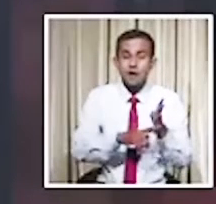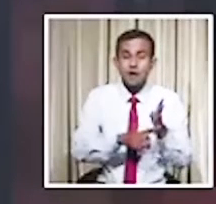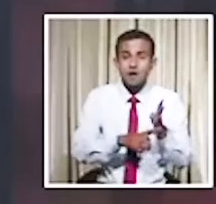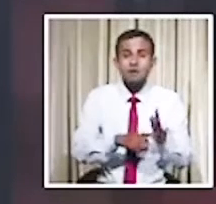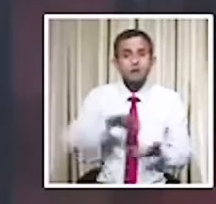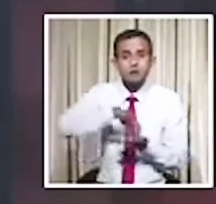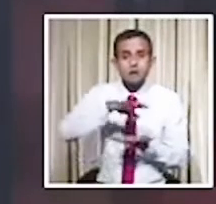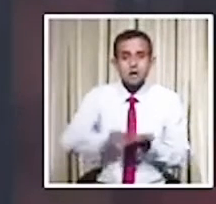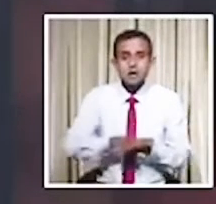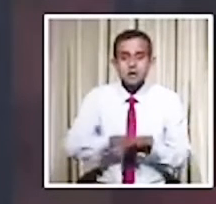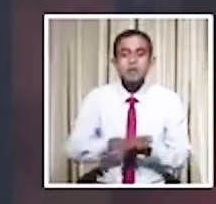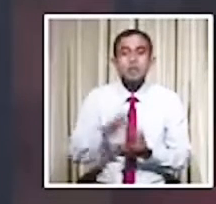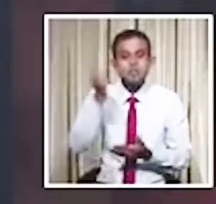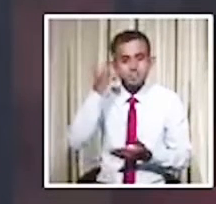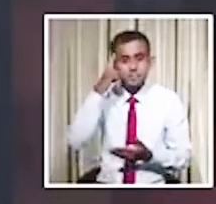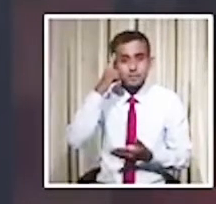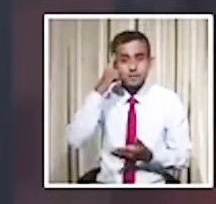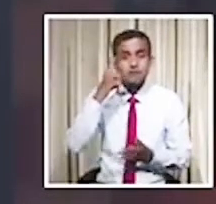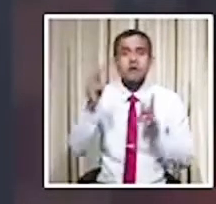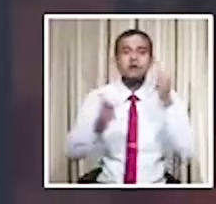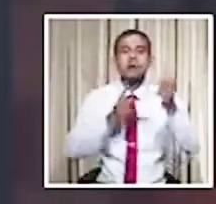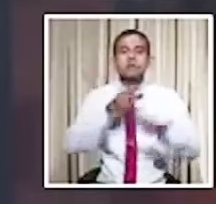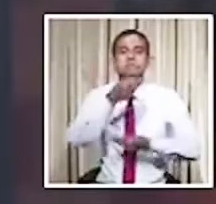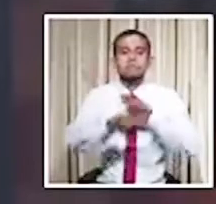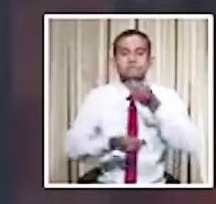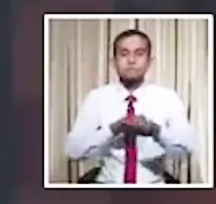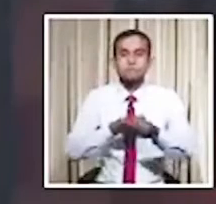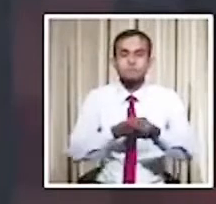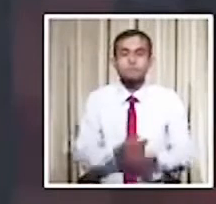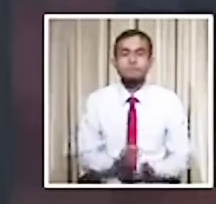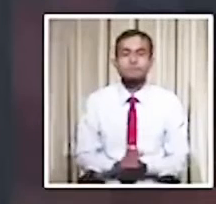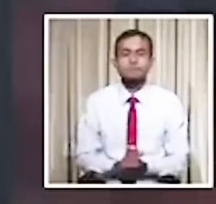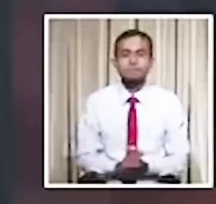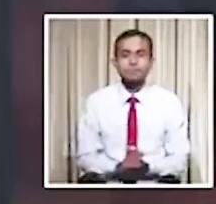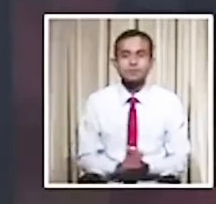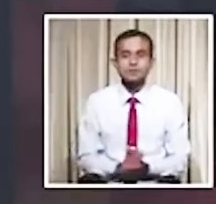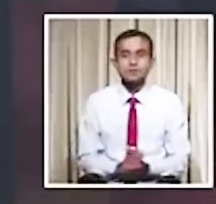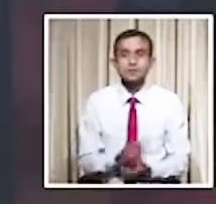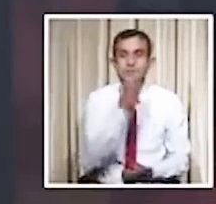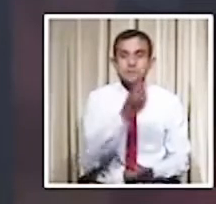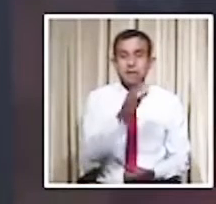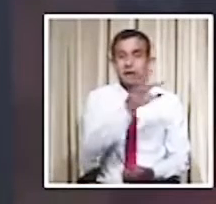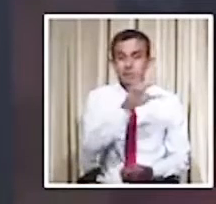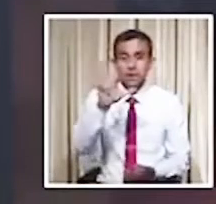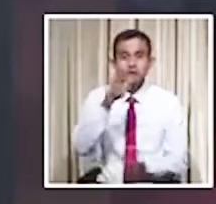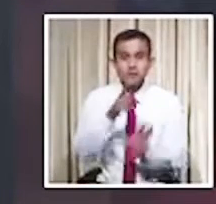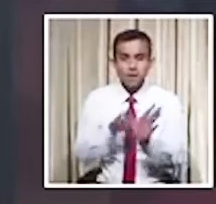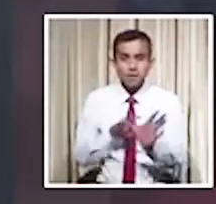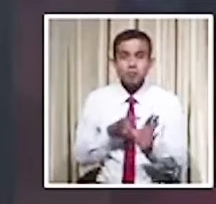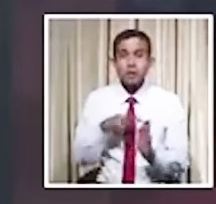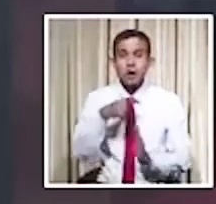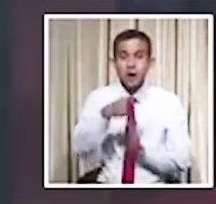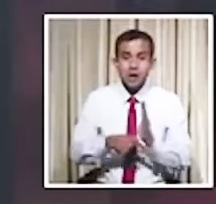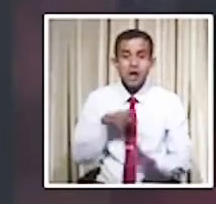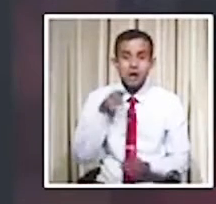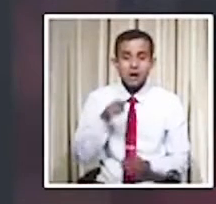நடத்துவதற்கு நாடு ஒன்று அவசியம் தேவை. மீண்டும் ஒருமுறை கொரோனா வைரஸ் தொற்று பரவல் அதிகரித்து மீண்டும் நாட்டை மூட வேண்டிய நிலைமை ஏற்பட்டால் மீண்டும் வெளிநாட்டவர்கள்